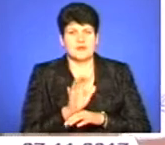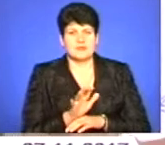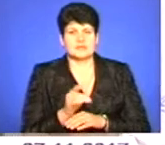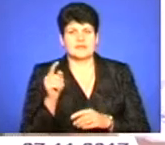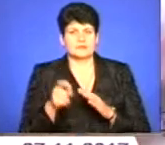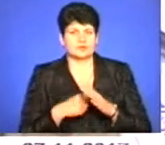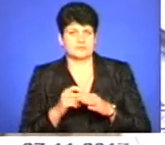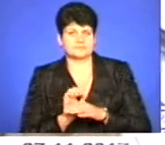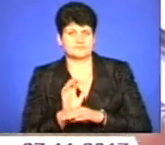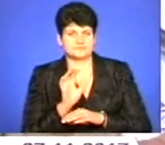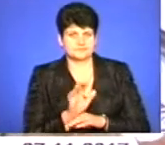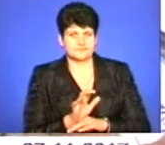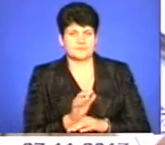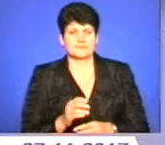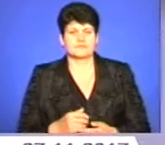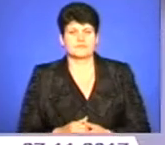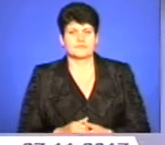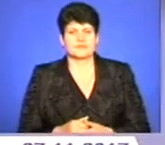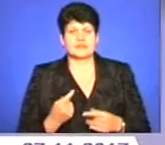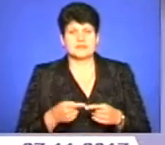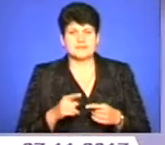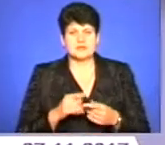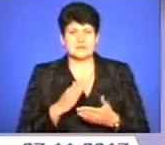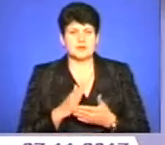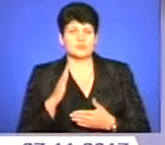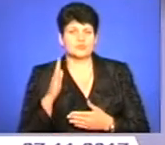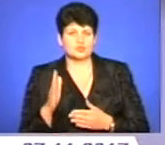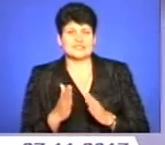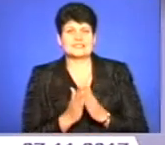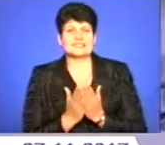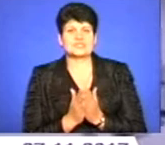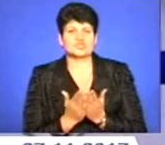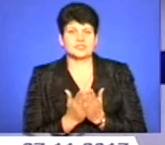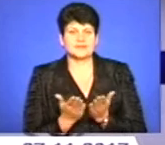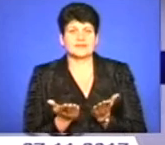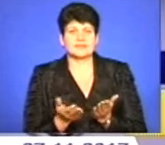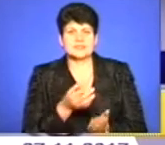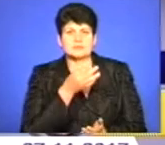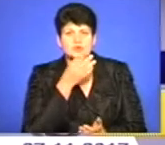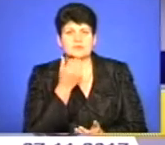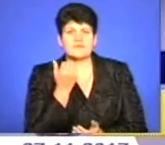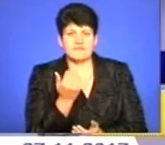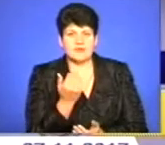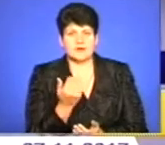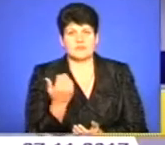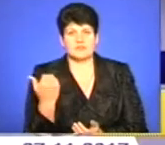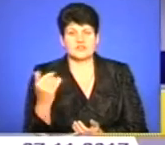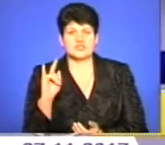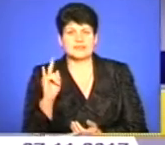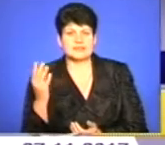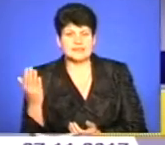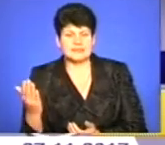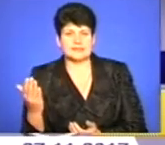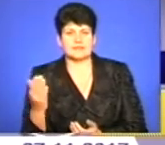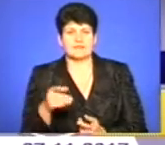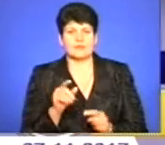Збирають поетичні та прозові книги. Це мають бути книжки, які сподобалися вам або вашій дитині, які